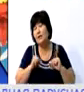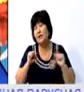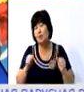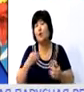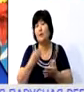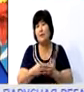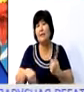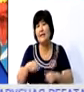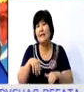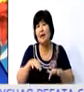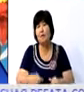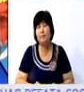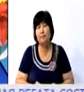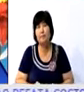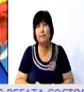бизнесом.